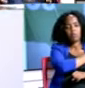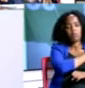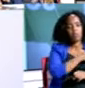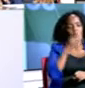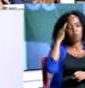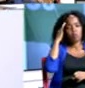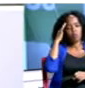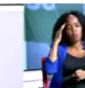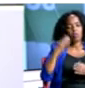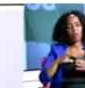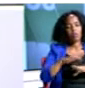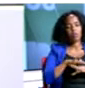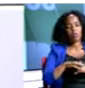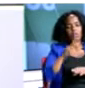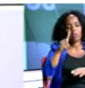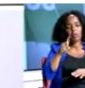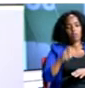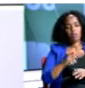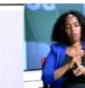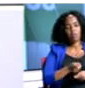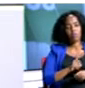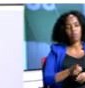qaban irratti gaafii kanaaf deebii yaada dabalataa yoo qabaatte?